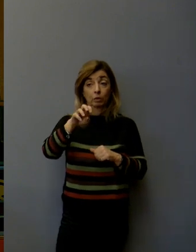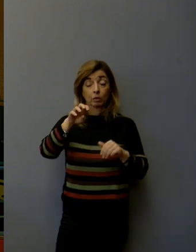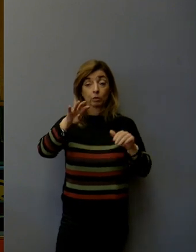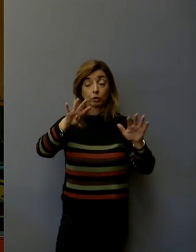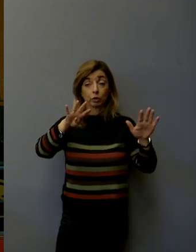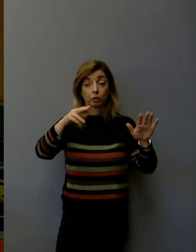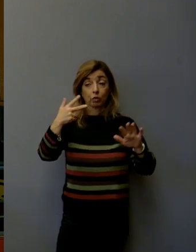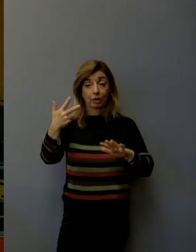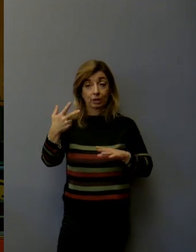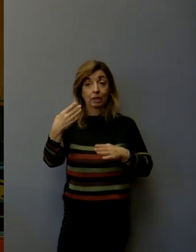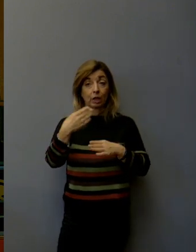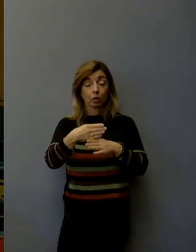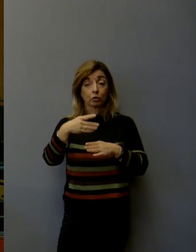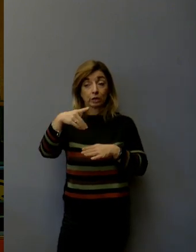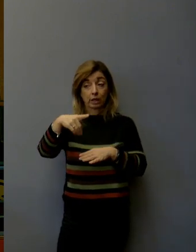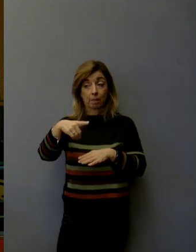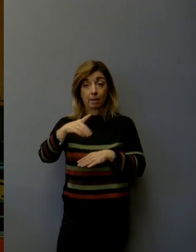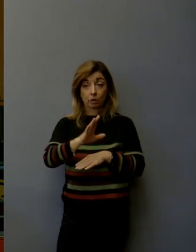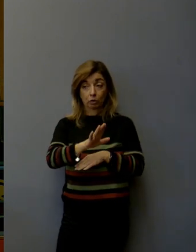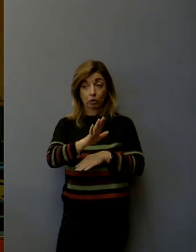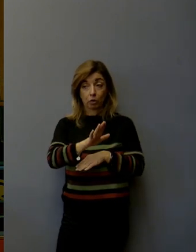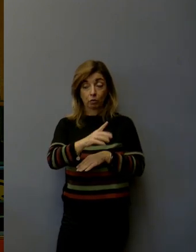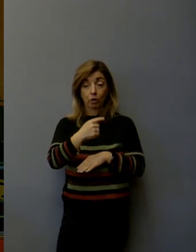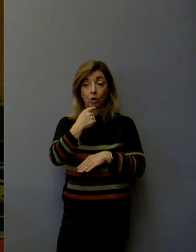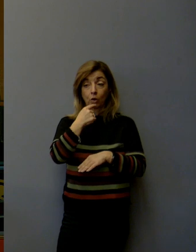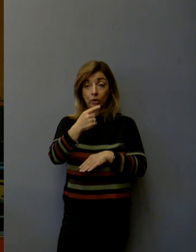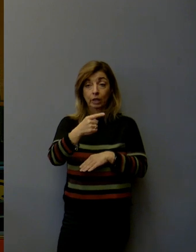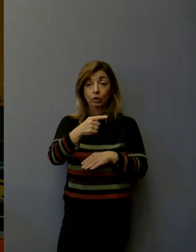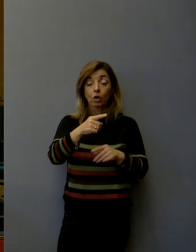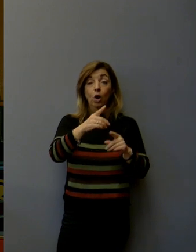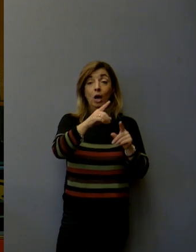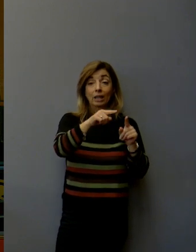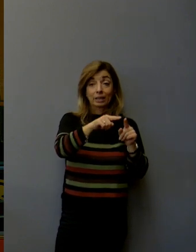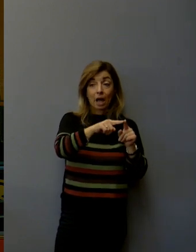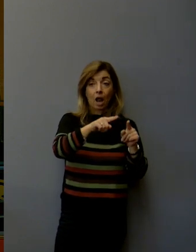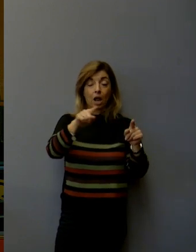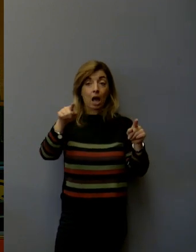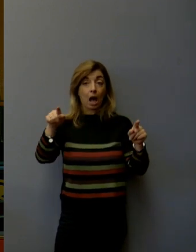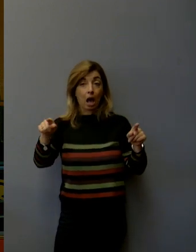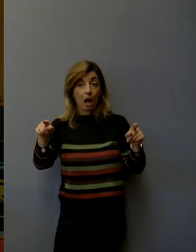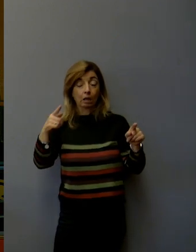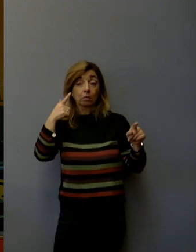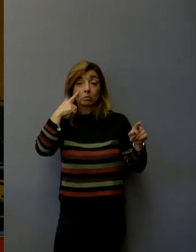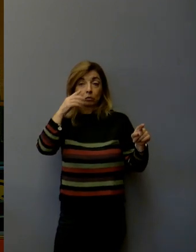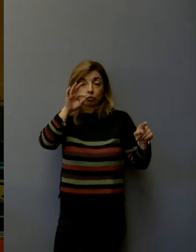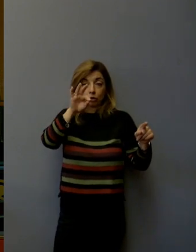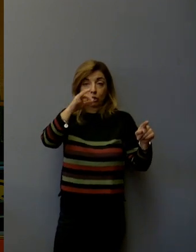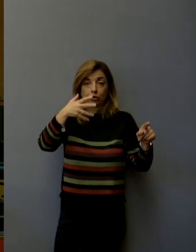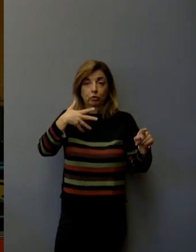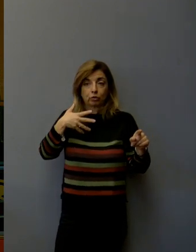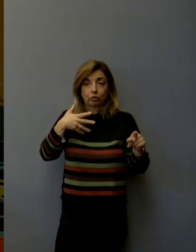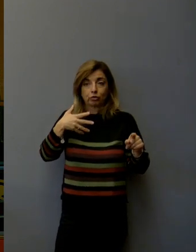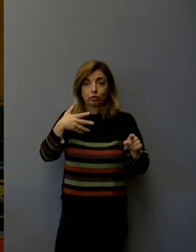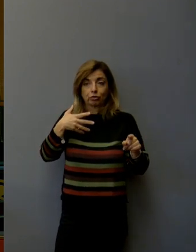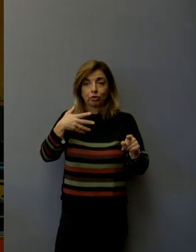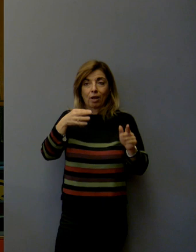del consigliere Pandolfo quello naturalmente non è cioè io ho detto il blocco dal al Se poi nel mezzo c'è quello del consigliere Pandolfo quello non lo